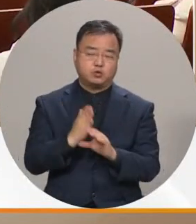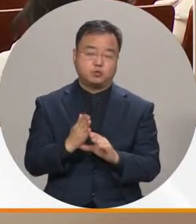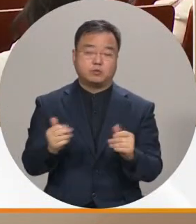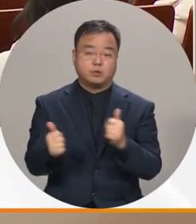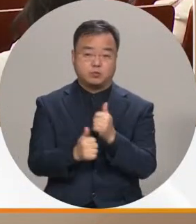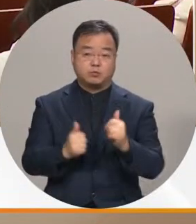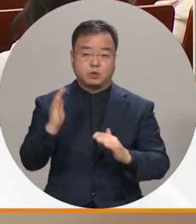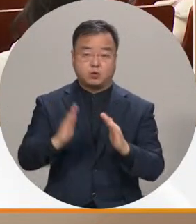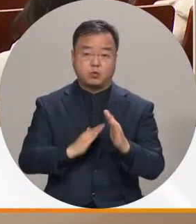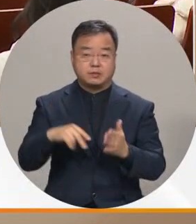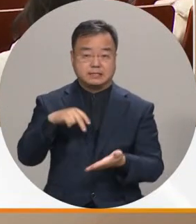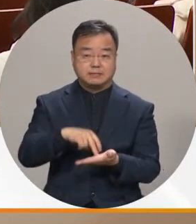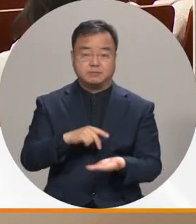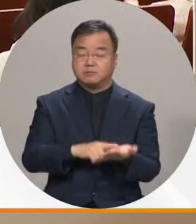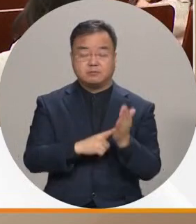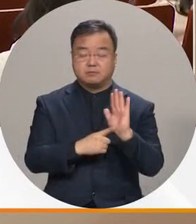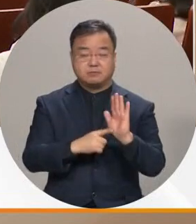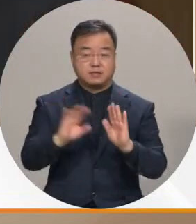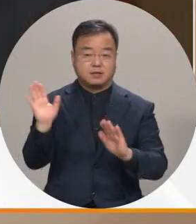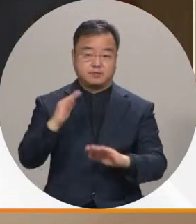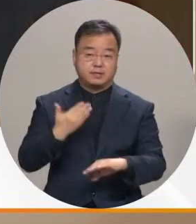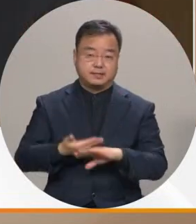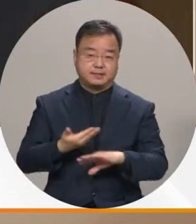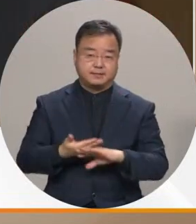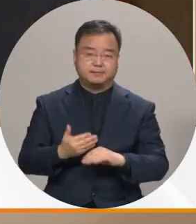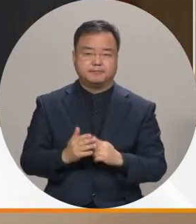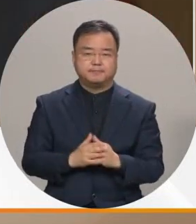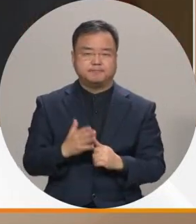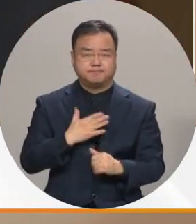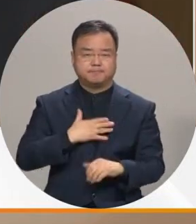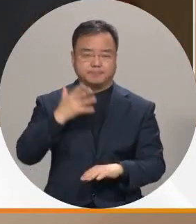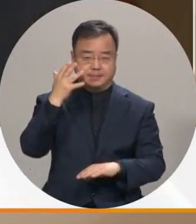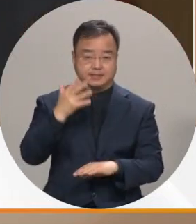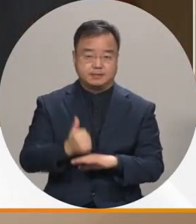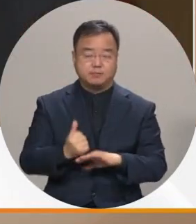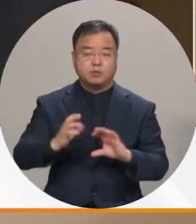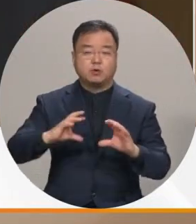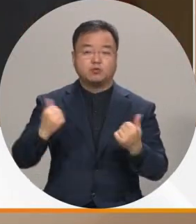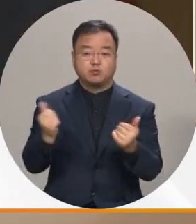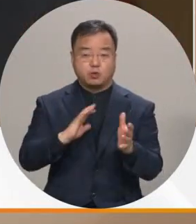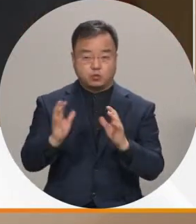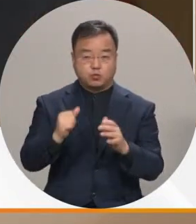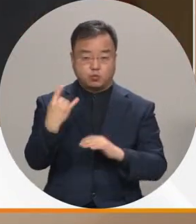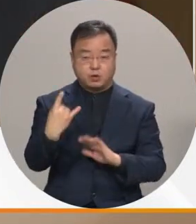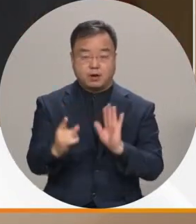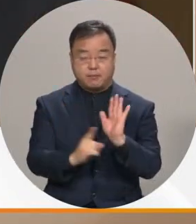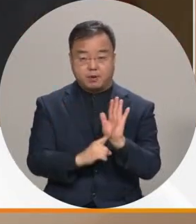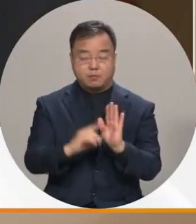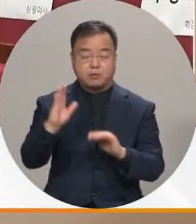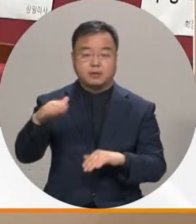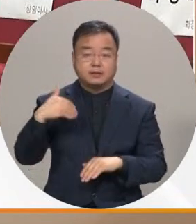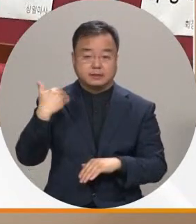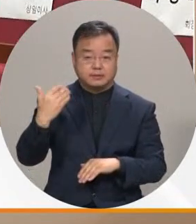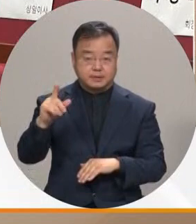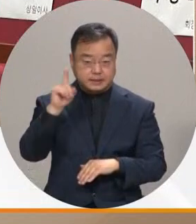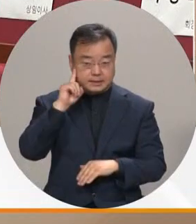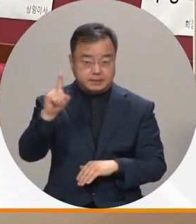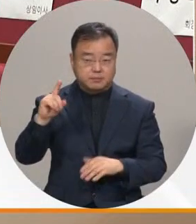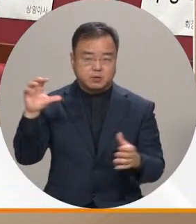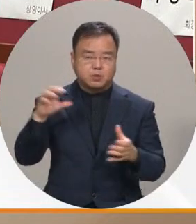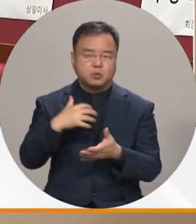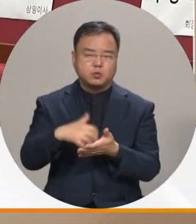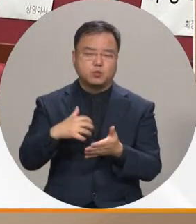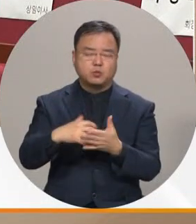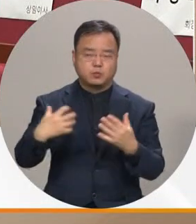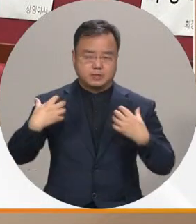입장은 아닙니다 제가이 결과를 국회 토론회에서 발표하고 나고 그다음날이 통계청에서 장례 인구